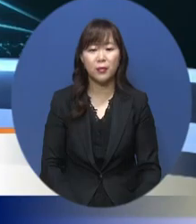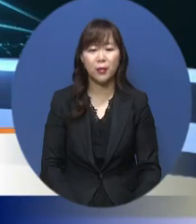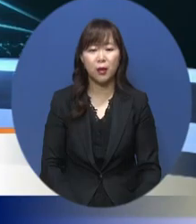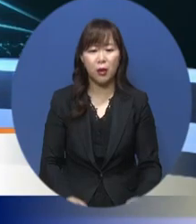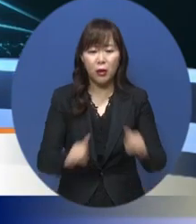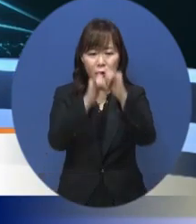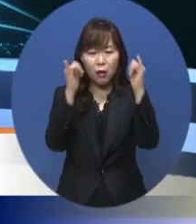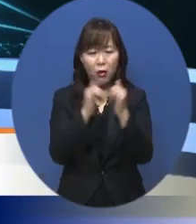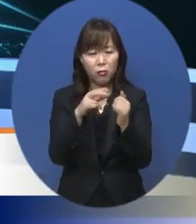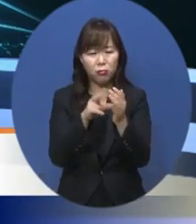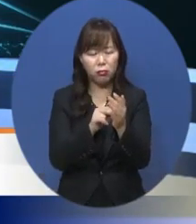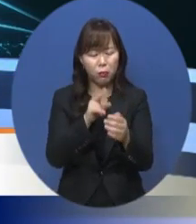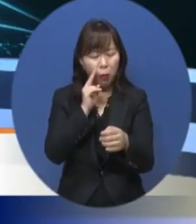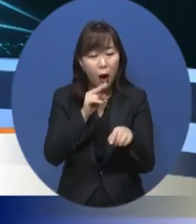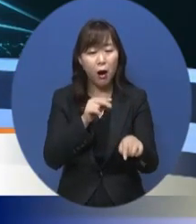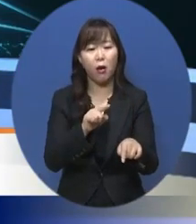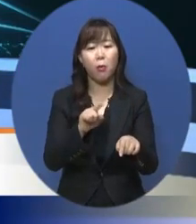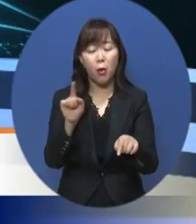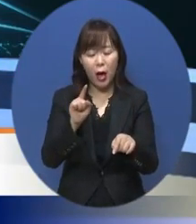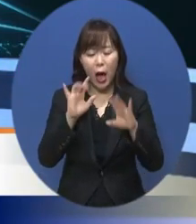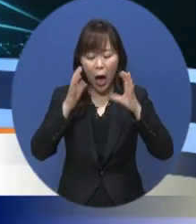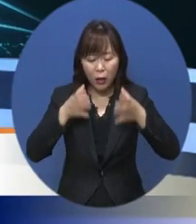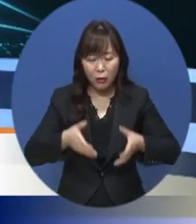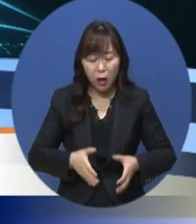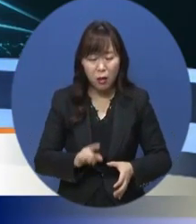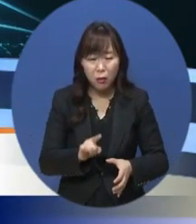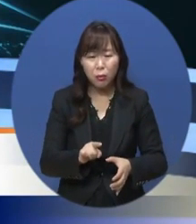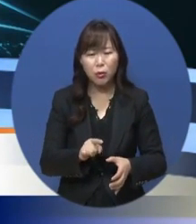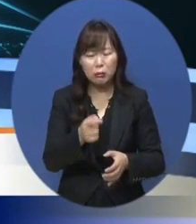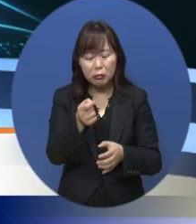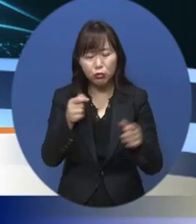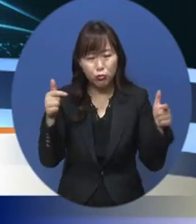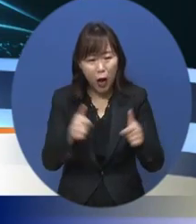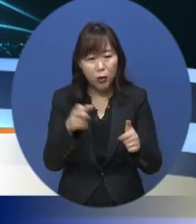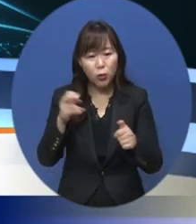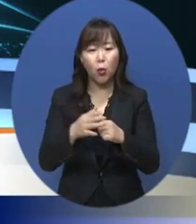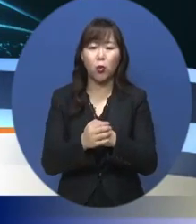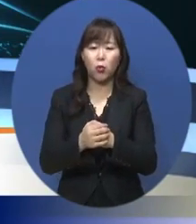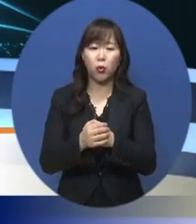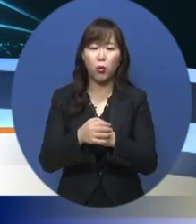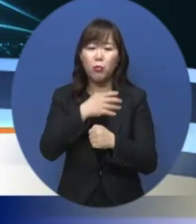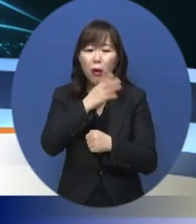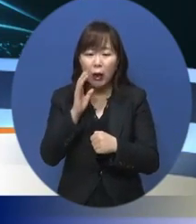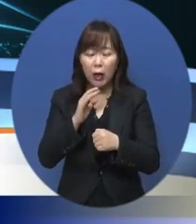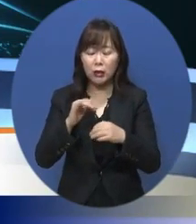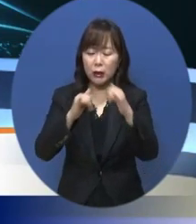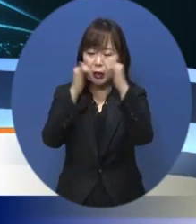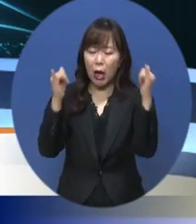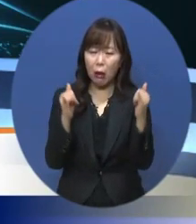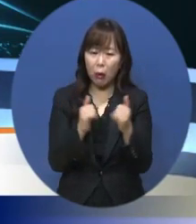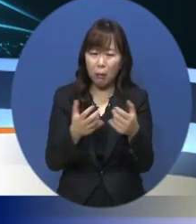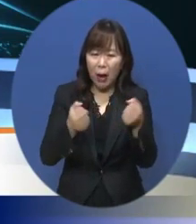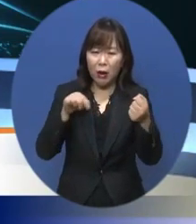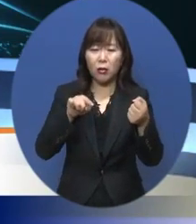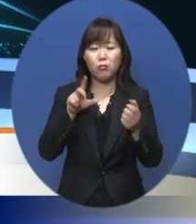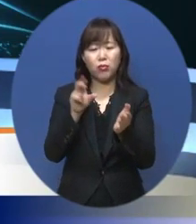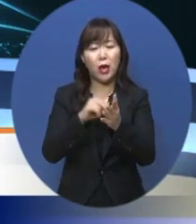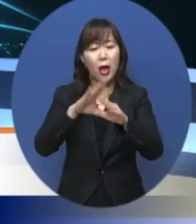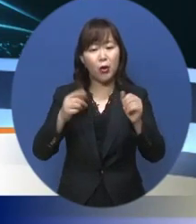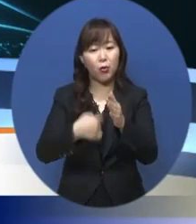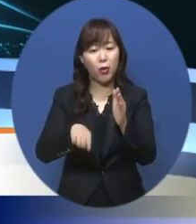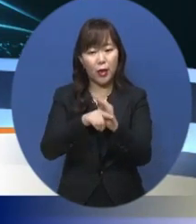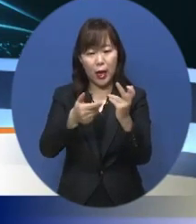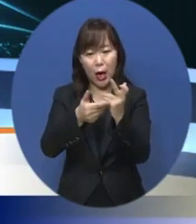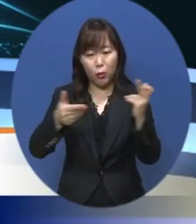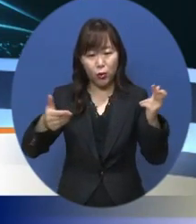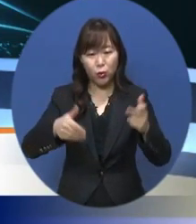심각한 사회 문제로 대두되고 있는 저출산과 고령화, 사회 양극화 문제를 해결하기 위한 마음이 강원도